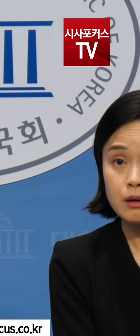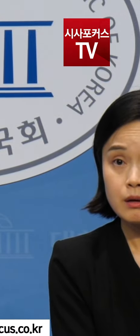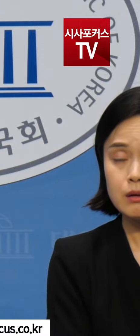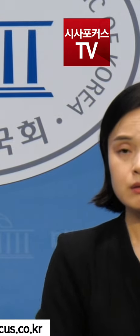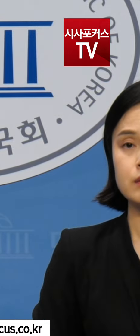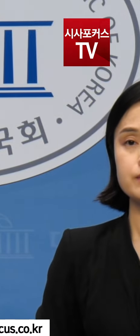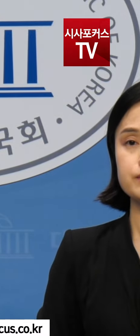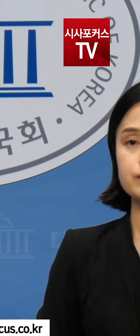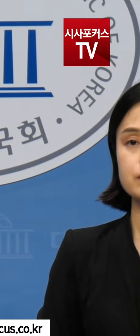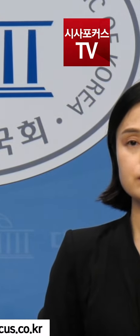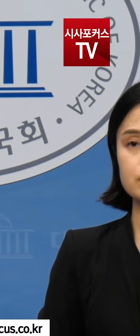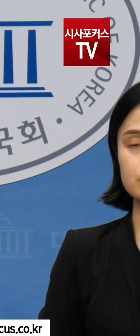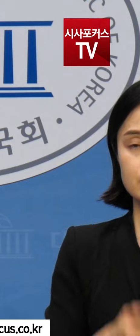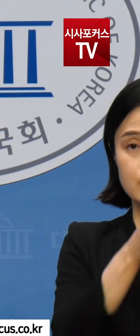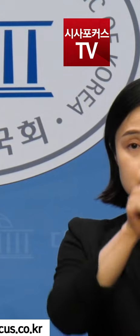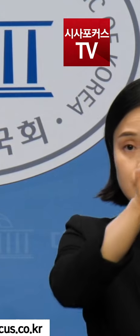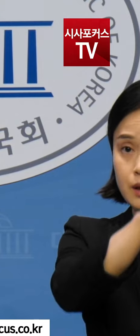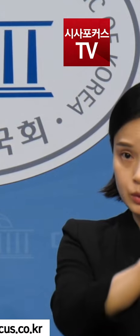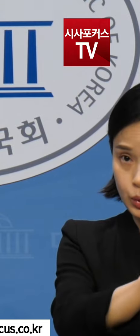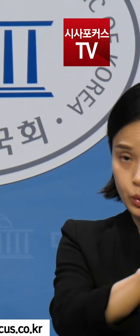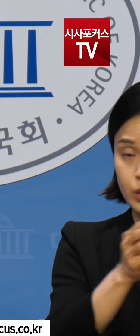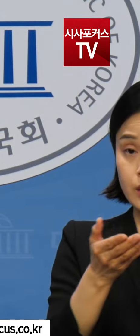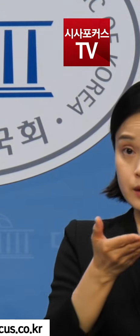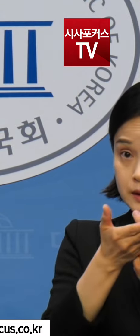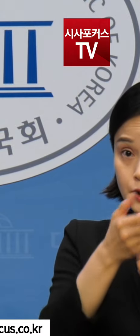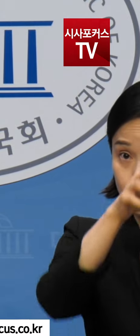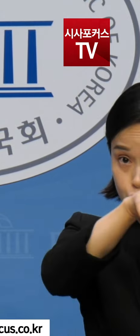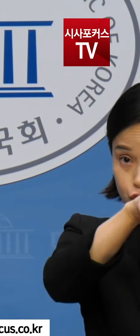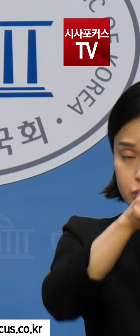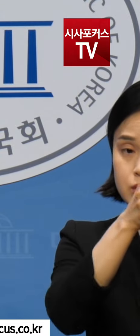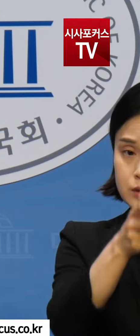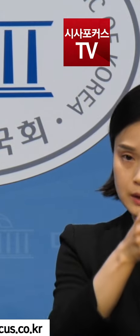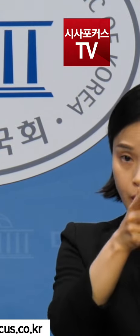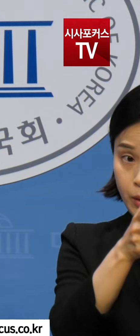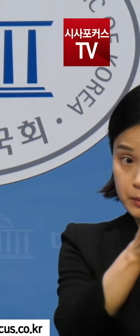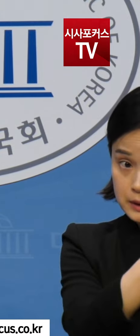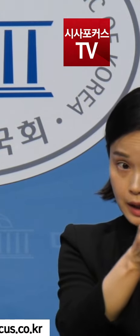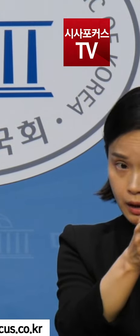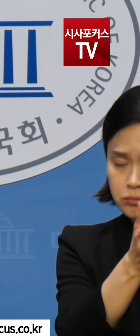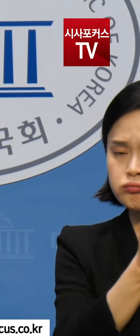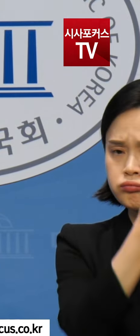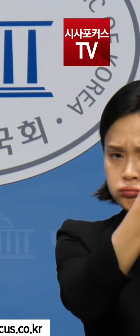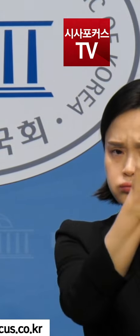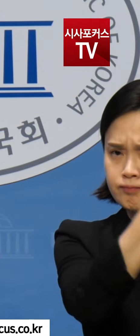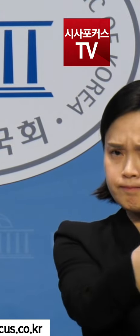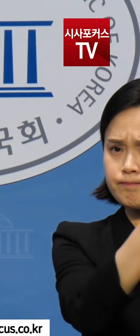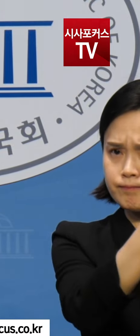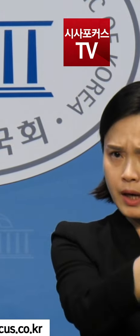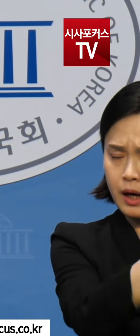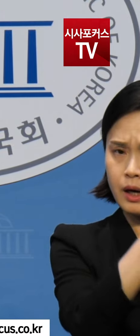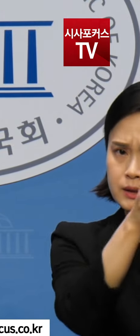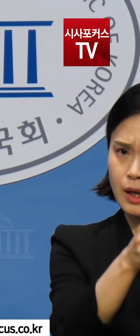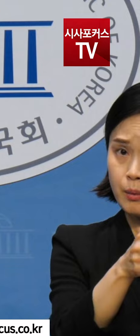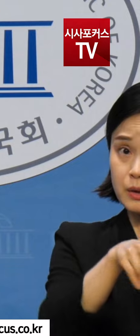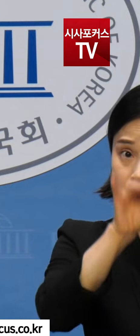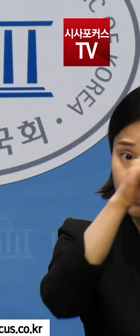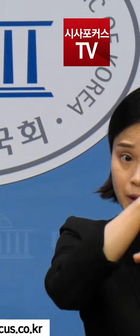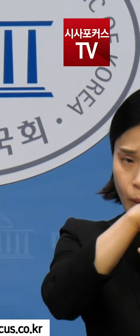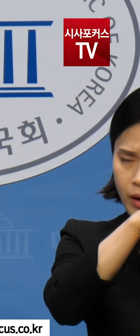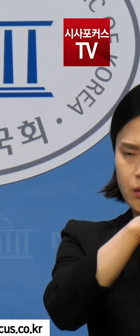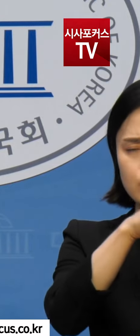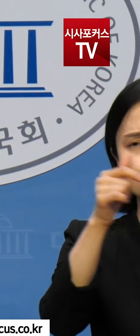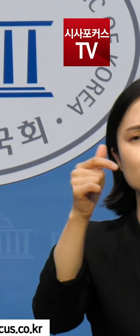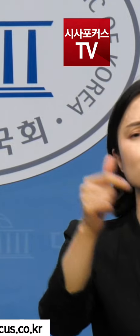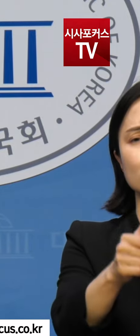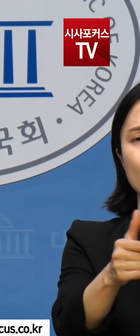선도 사업으로 세종과 제주로 바뀌면서 이 사업이 축소됐을 때도 저희는 이 사업에